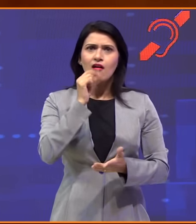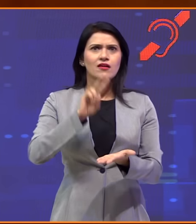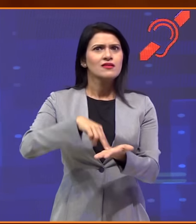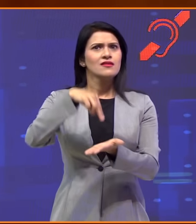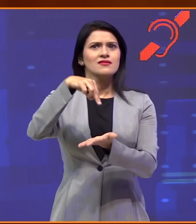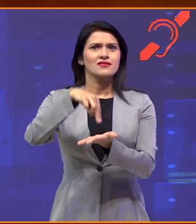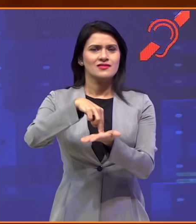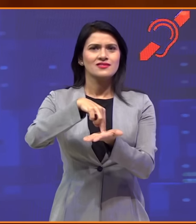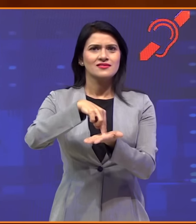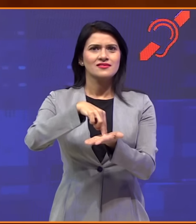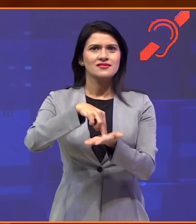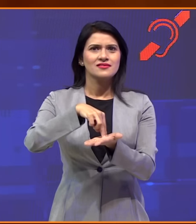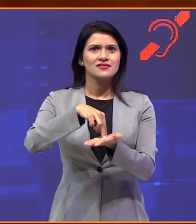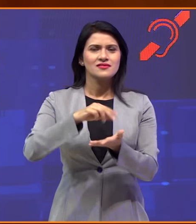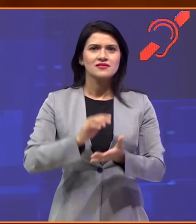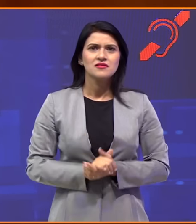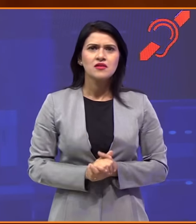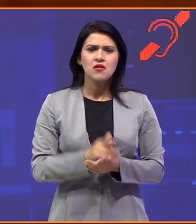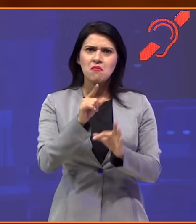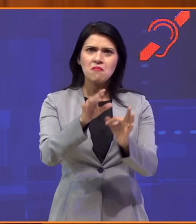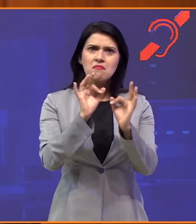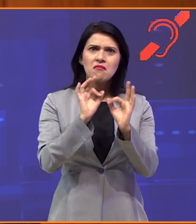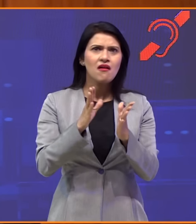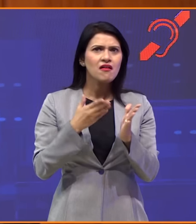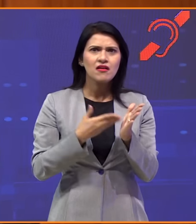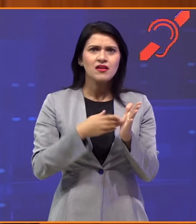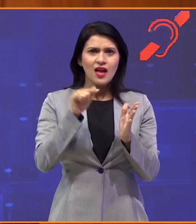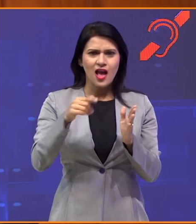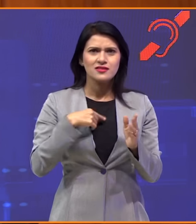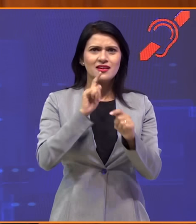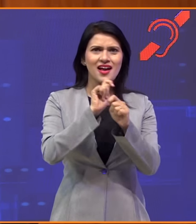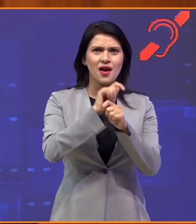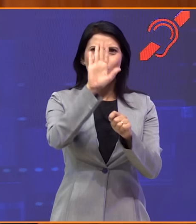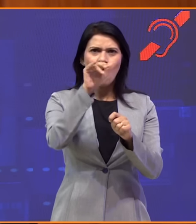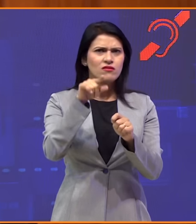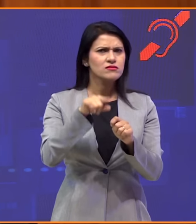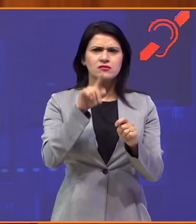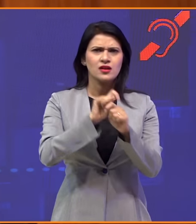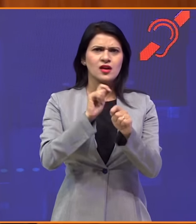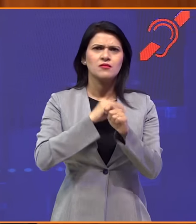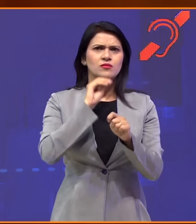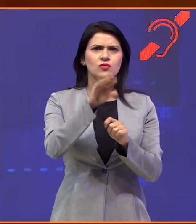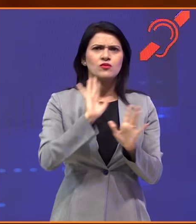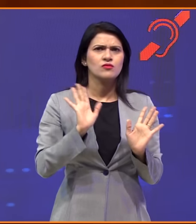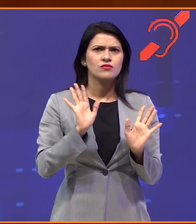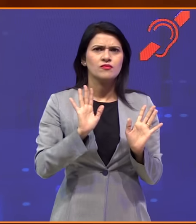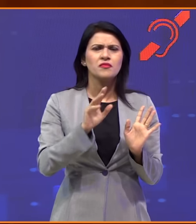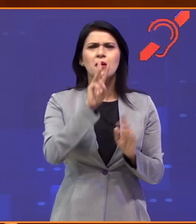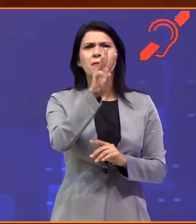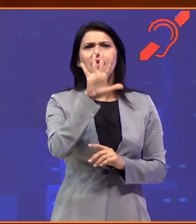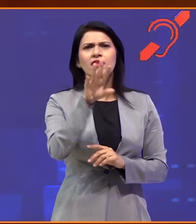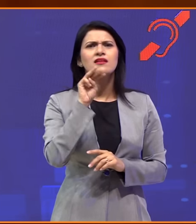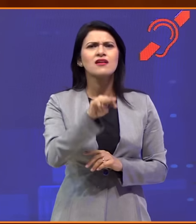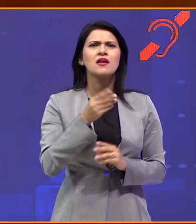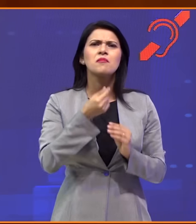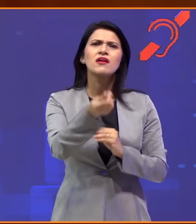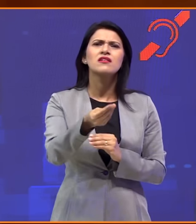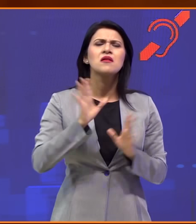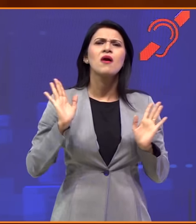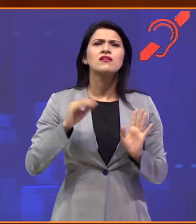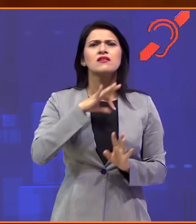गए उन्होंने कहा यह वाला रोल तुम बिल्कुल नहीं करोगे जिसके लिए तुम आए हो इसमें 35000 मिले इसके अलावा कुछ नहीं